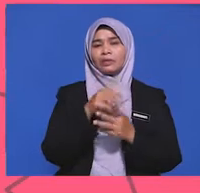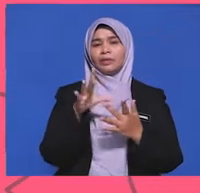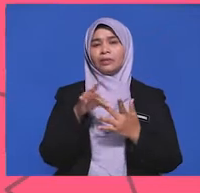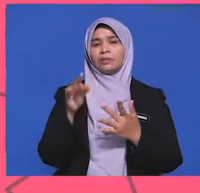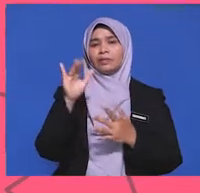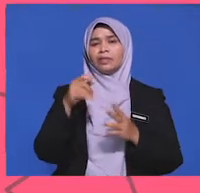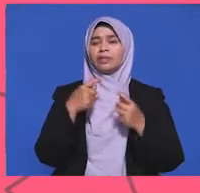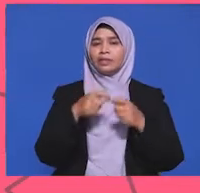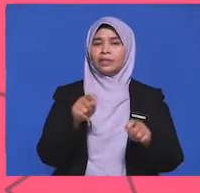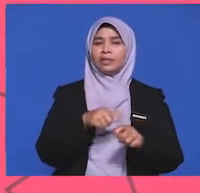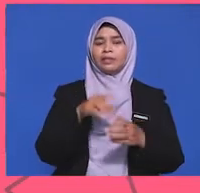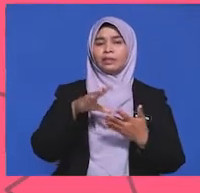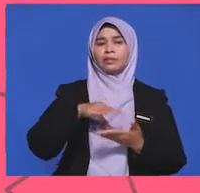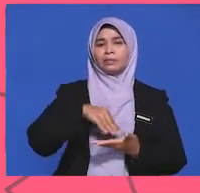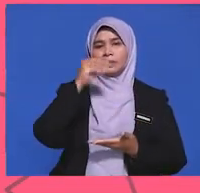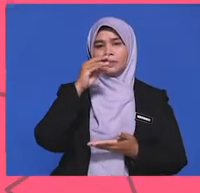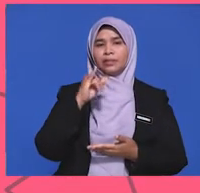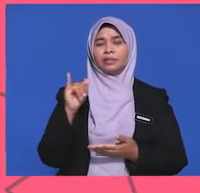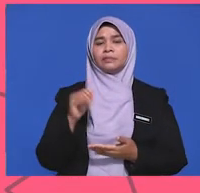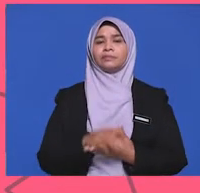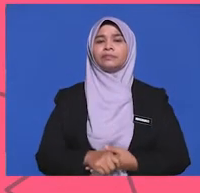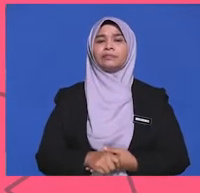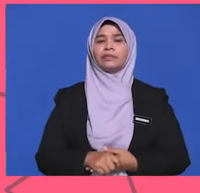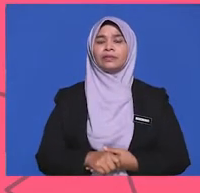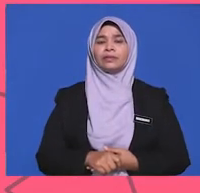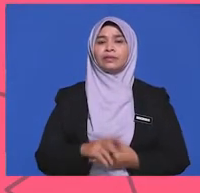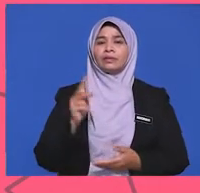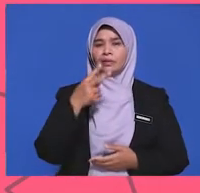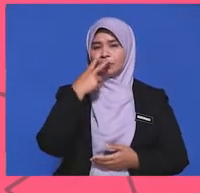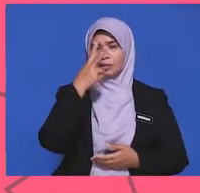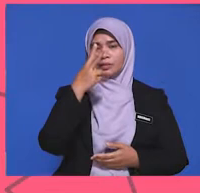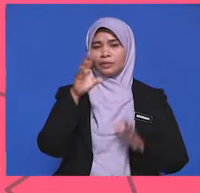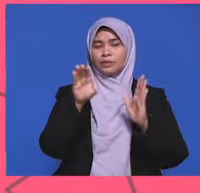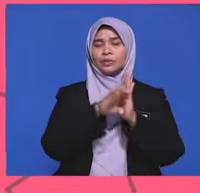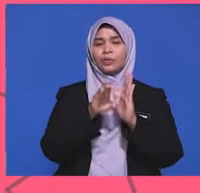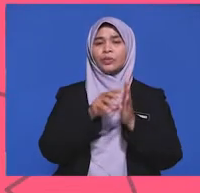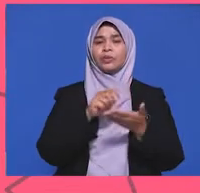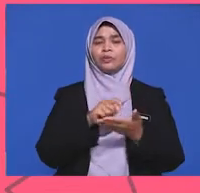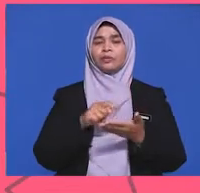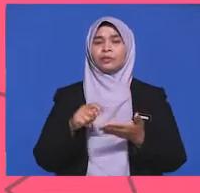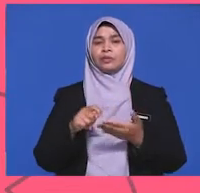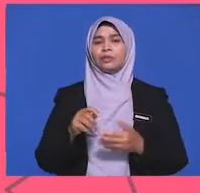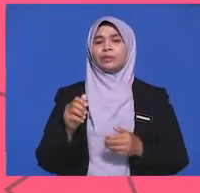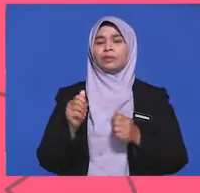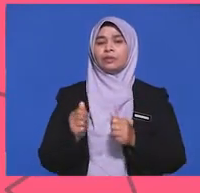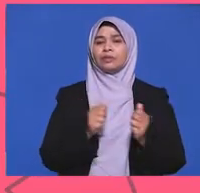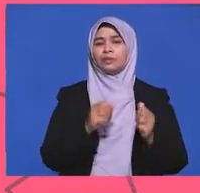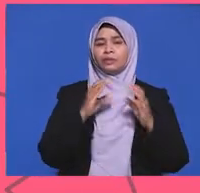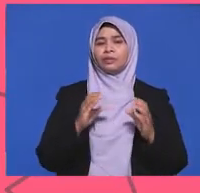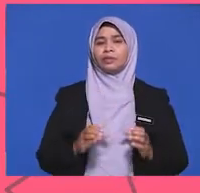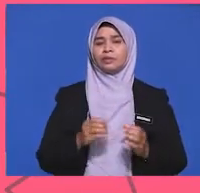yang telah dipelajari. Mari kita lihat pula contoh penulisan atur cara